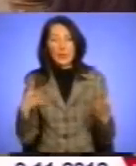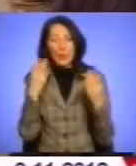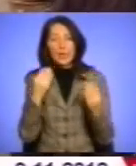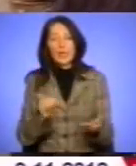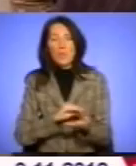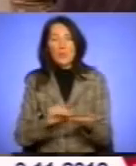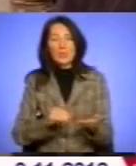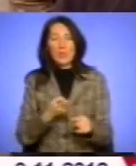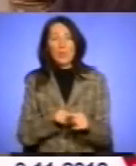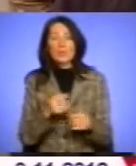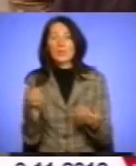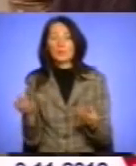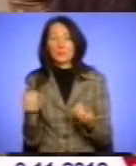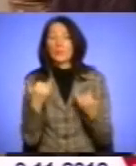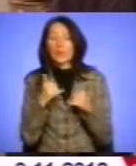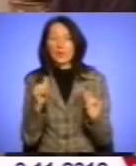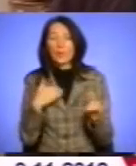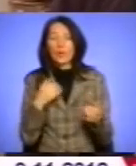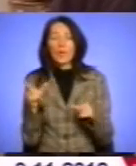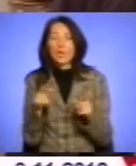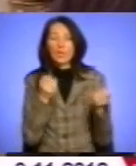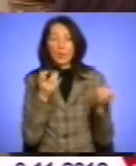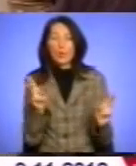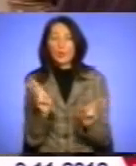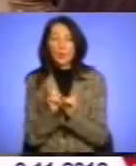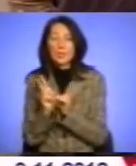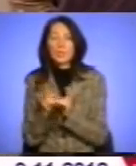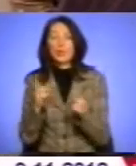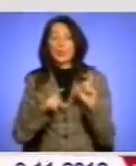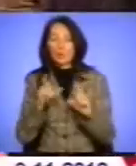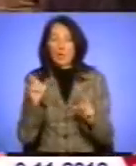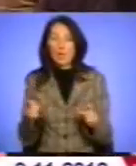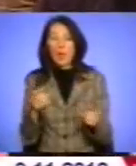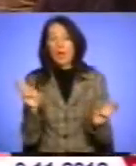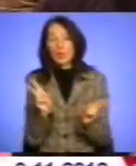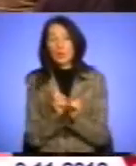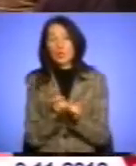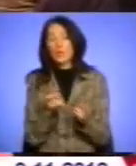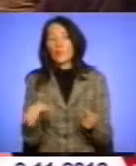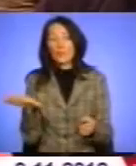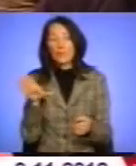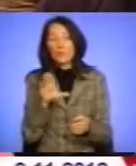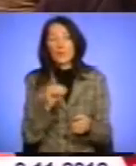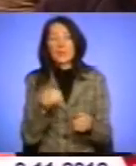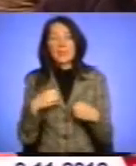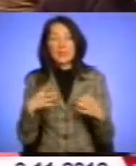вражені, тому що ми їхали сюди просто зустрітися з студентами, а зустріли ціле свято. Приємно, що це святкується саме в